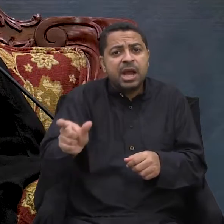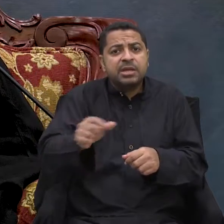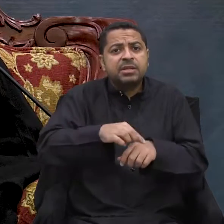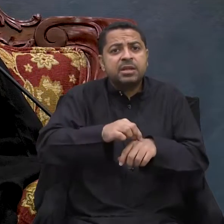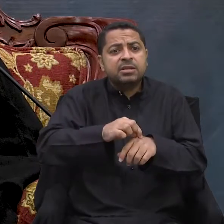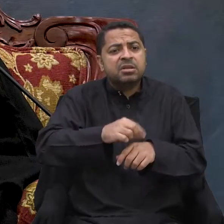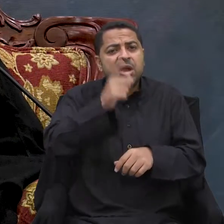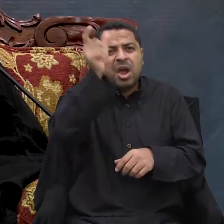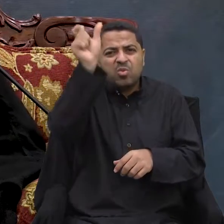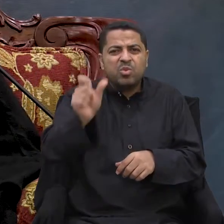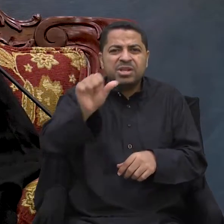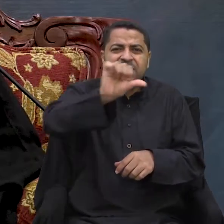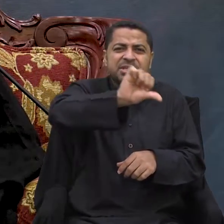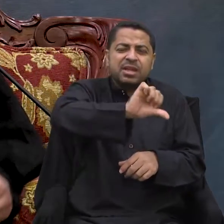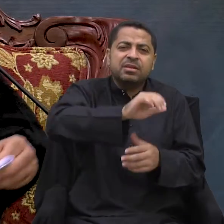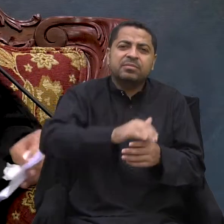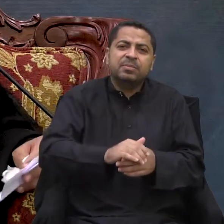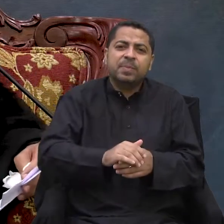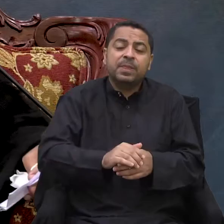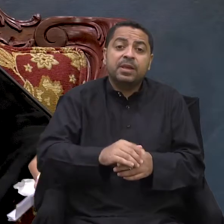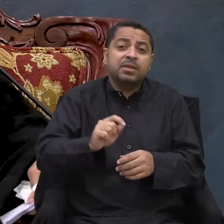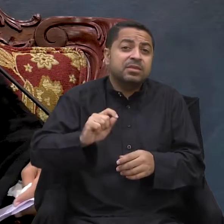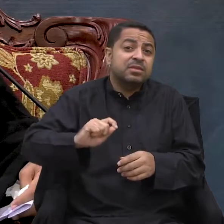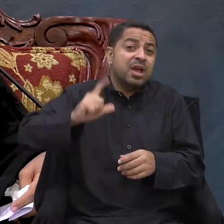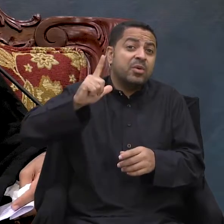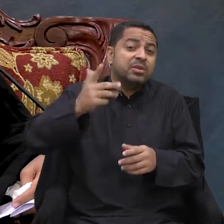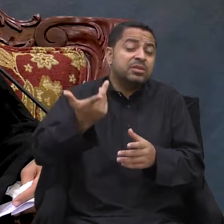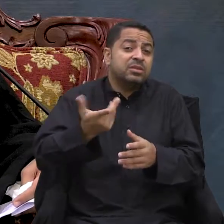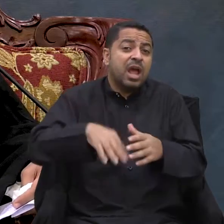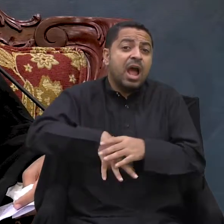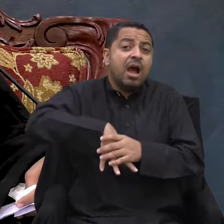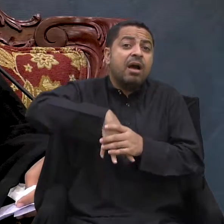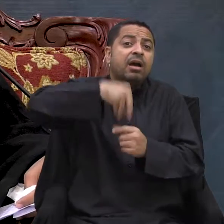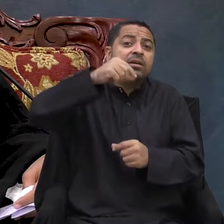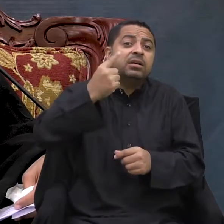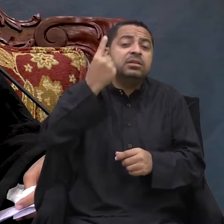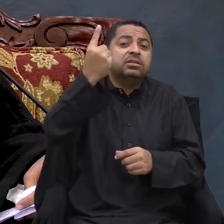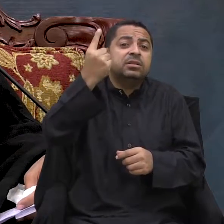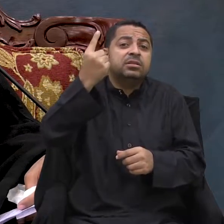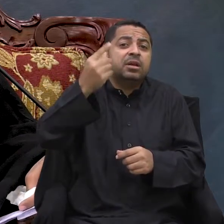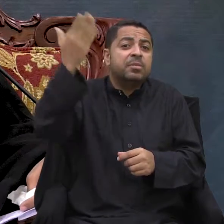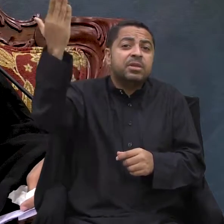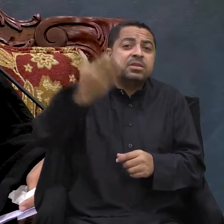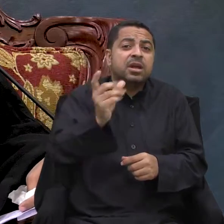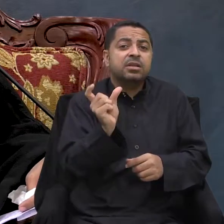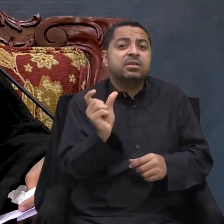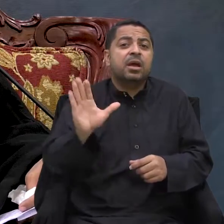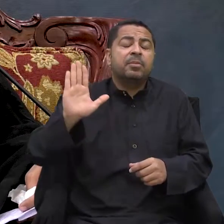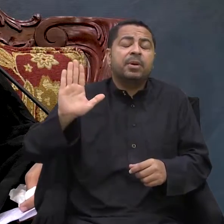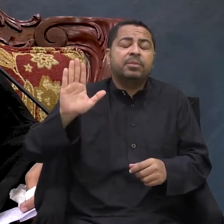الأشقياء، فإن أعظم خلق الله عز وجل هو نبينا